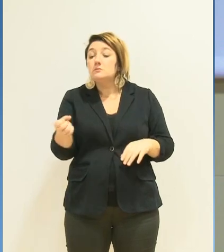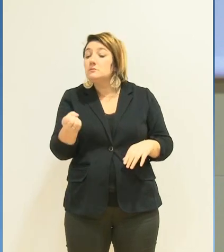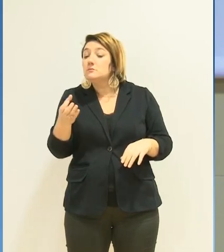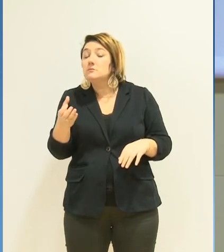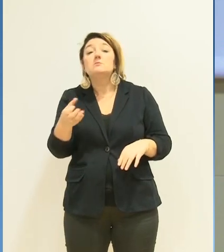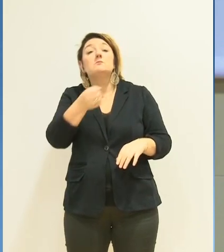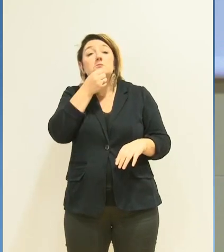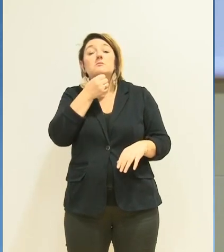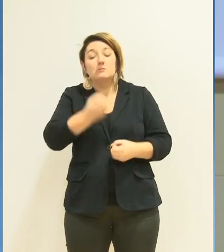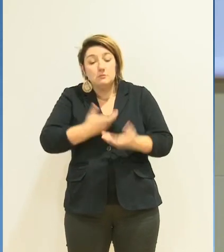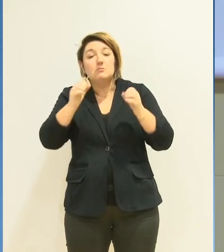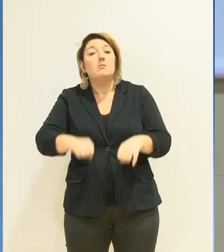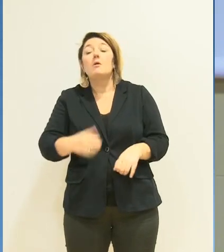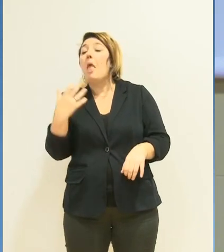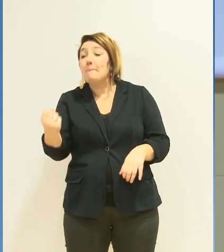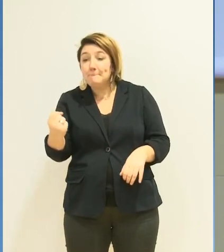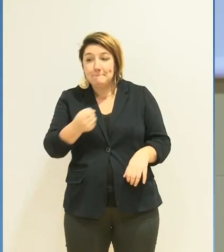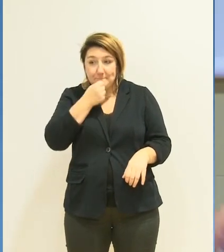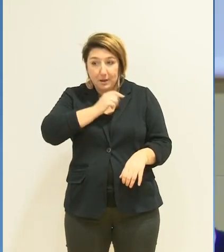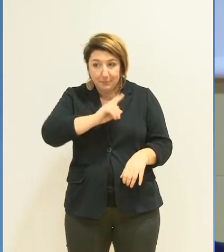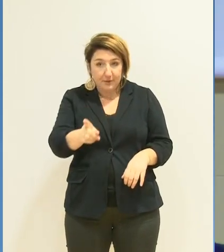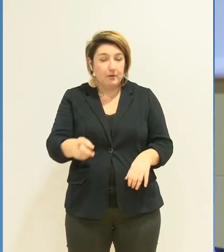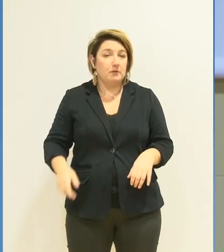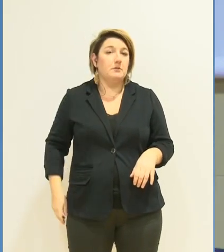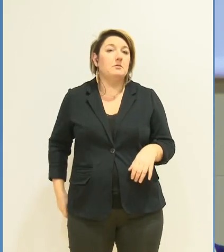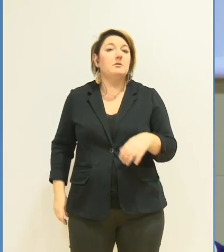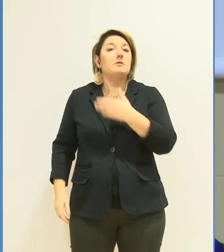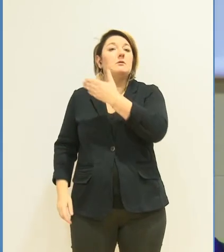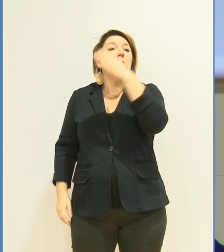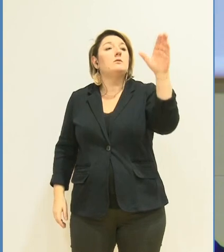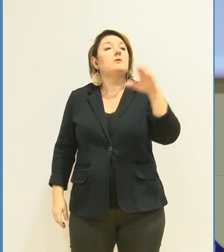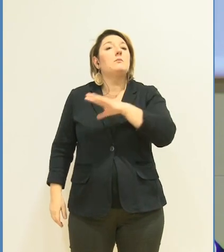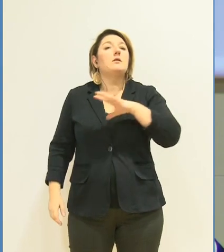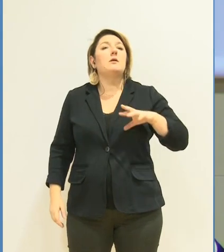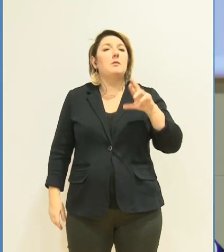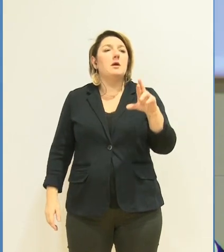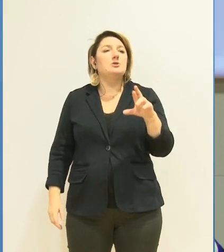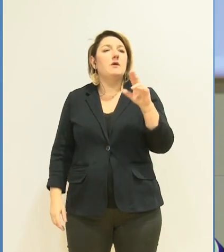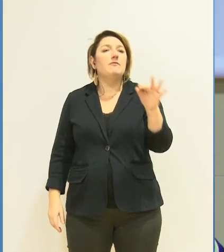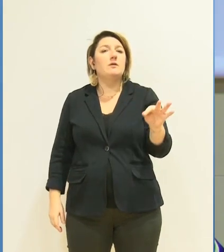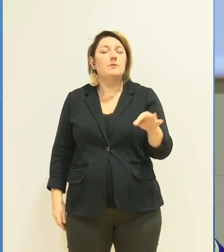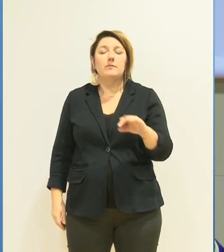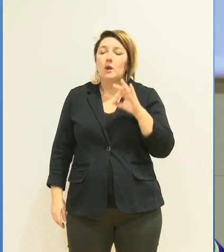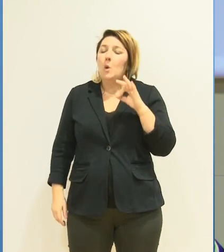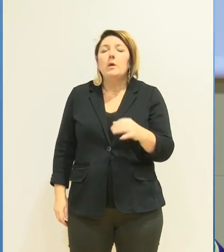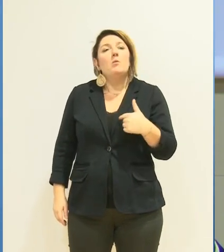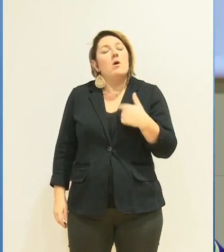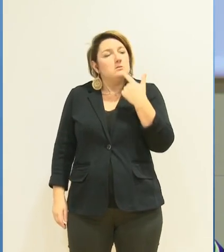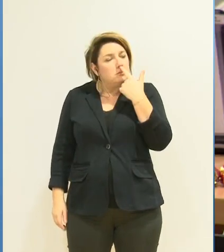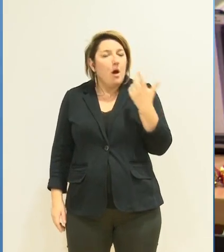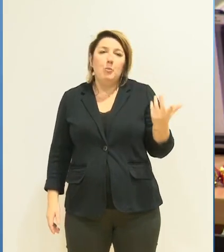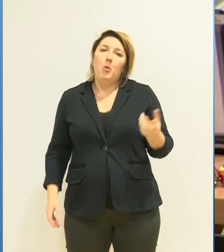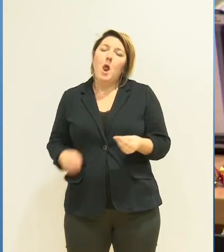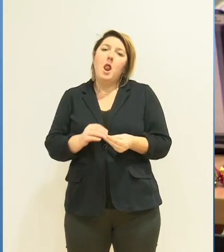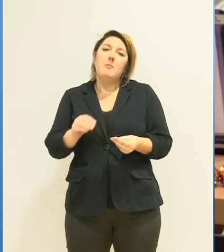s'il n'ya plus introduites de propos madame richard finaux oui donc je trouve ça un peu lamentable parce